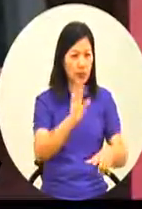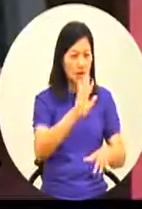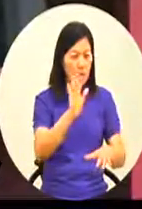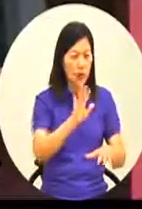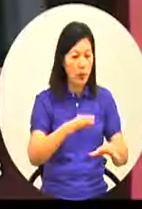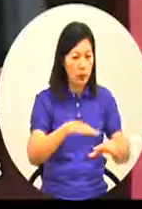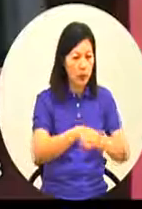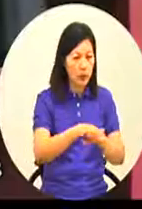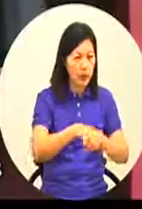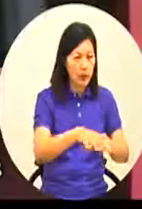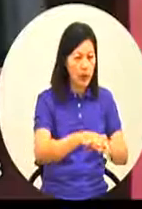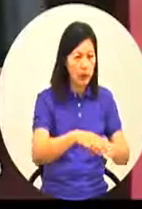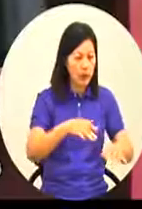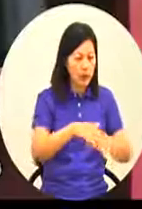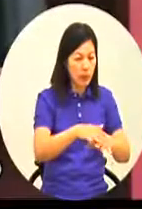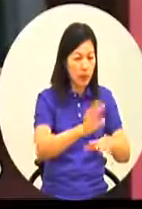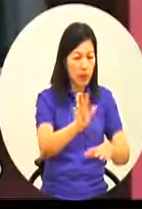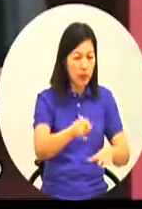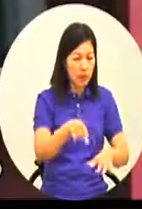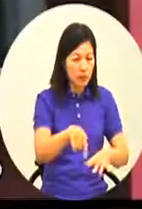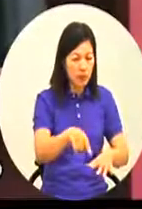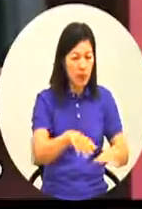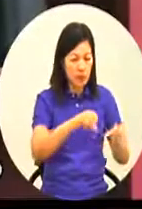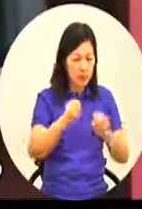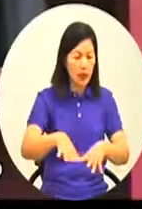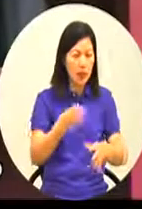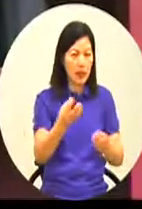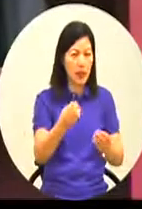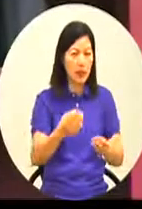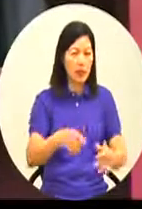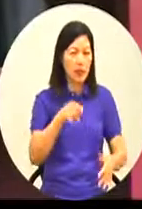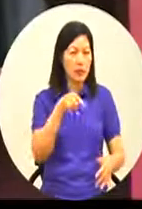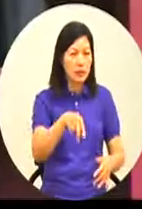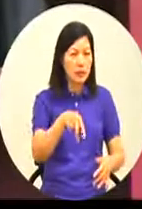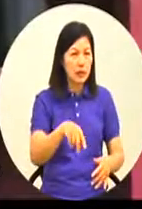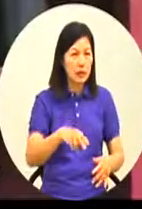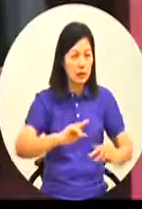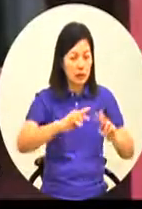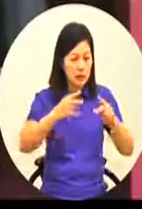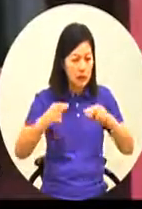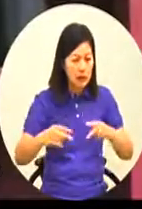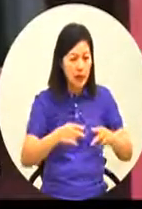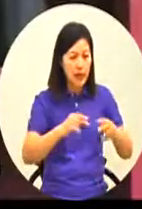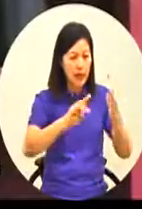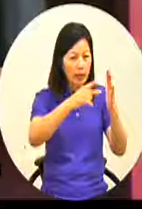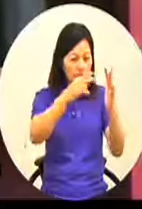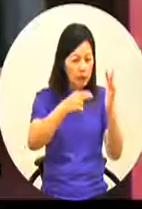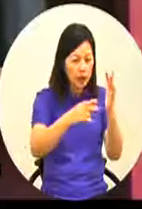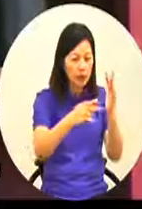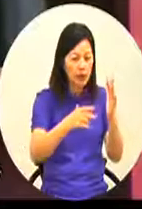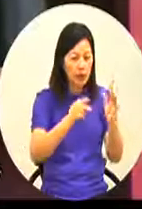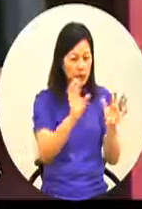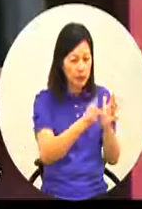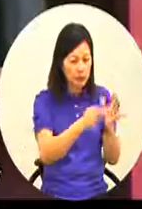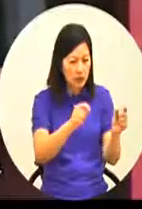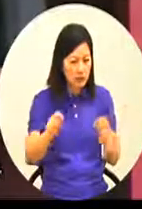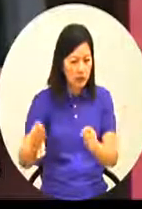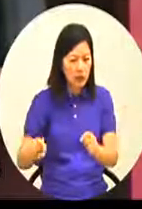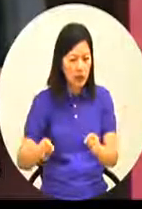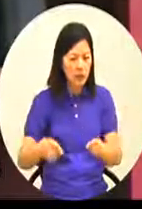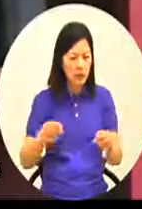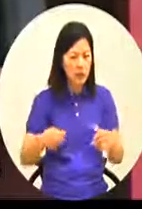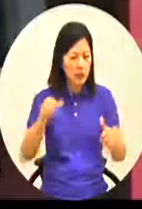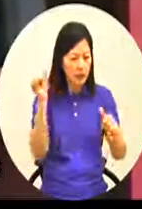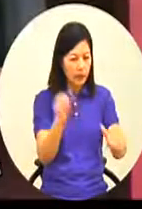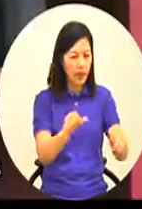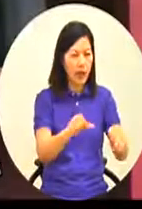除，或者是说他在修复的这个进度太过延缓，那我们是不是相对应的那个罚则要